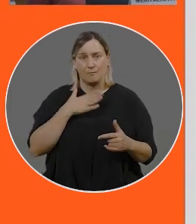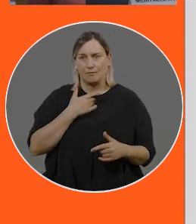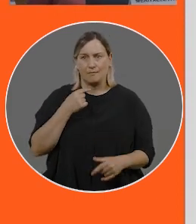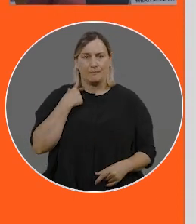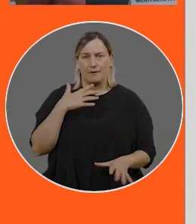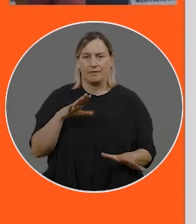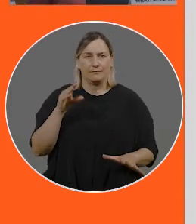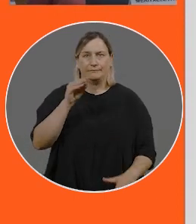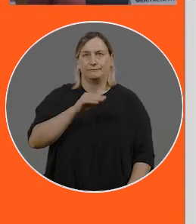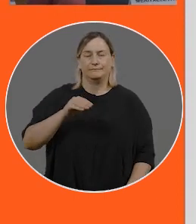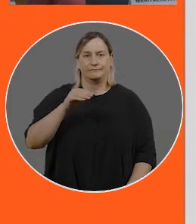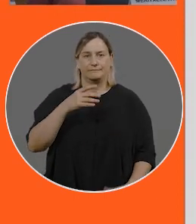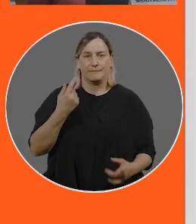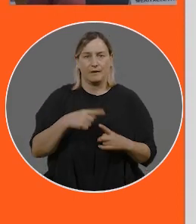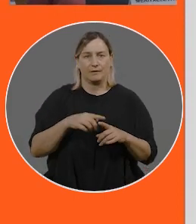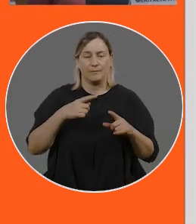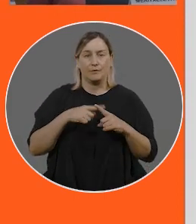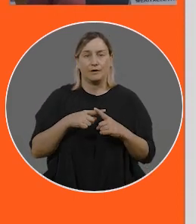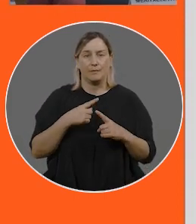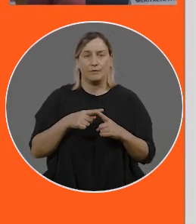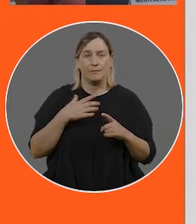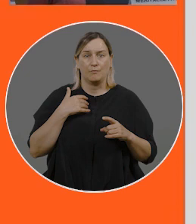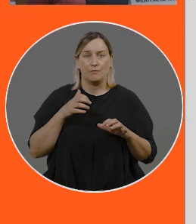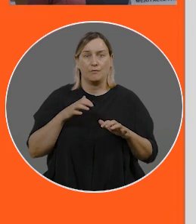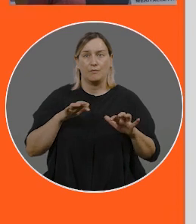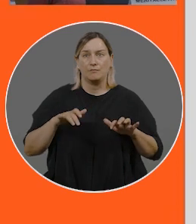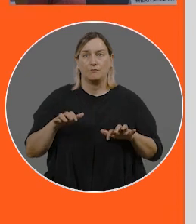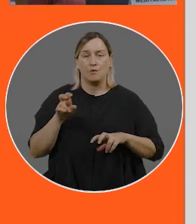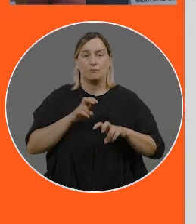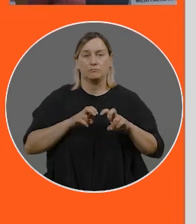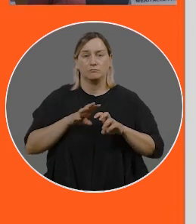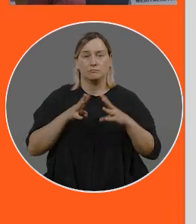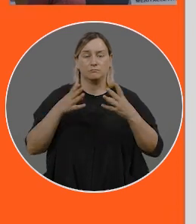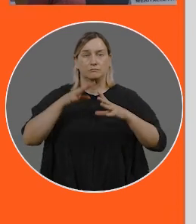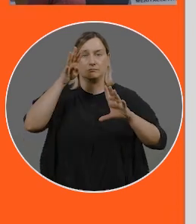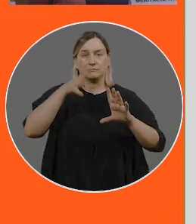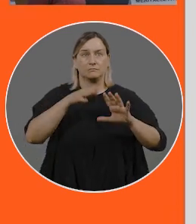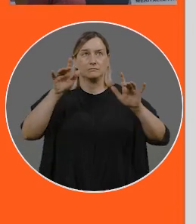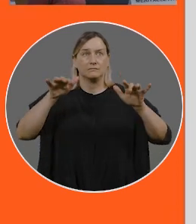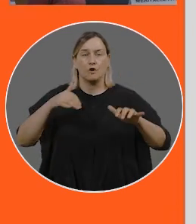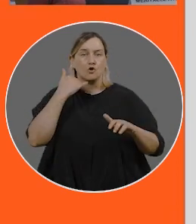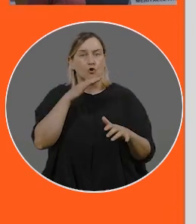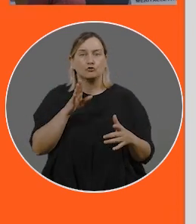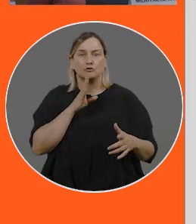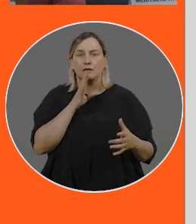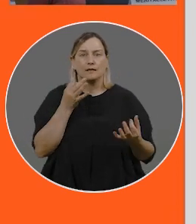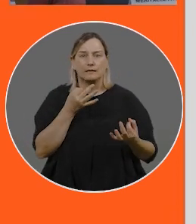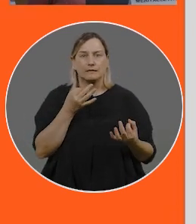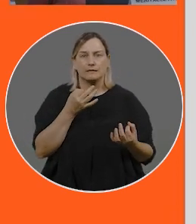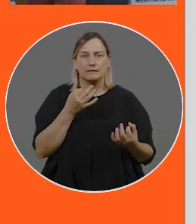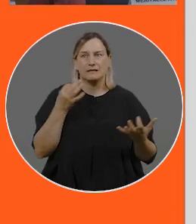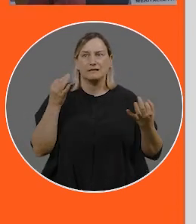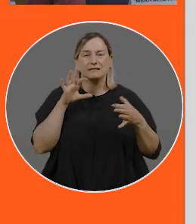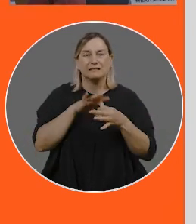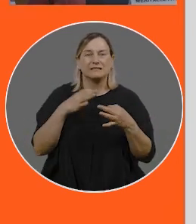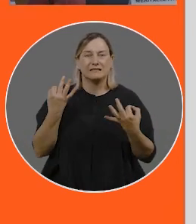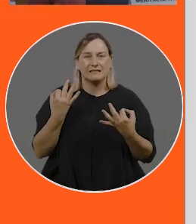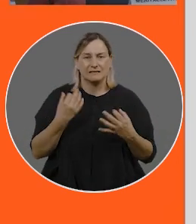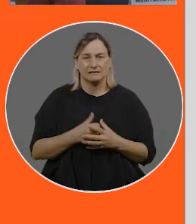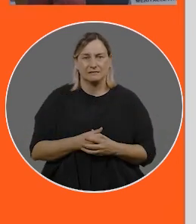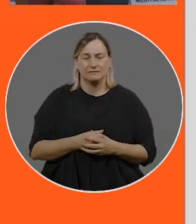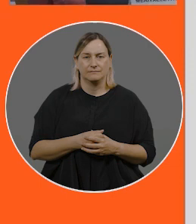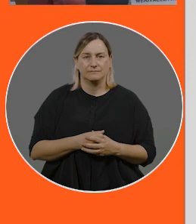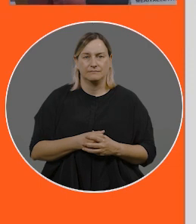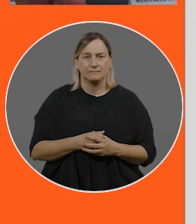manera, perquè podria estar navegant aquesta taula i no saber ni a què correspon. bueno, és